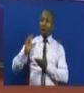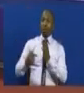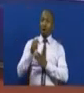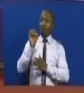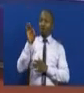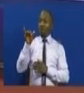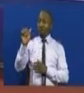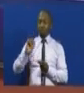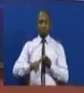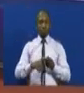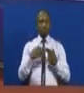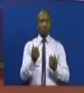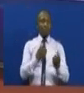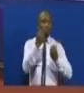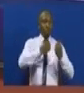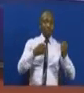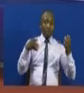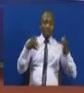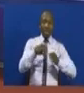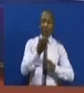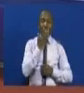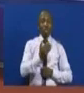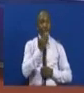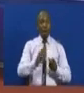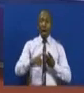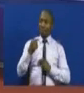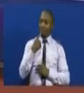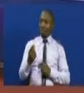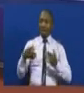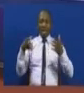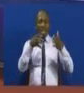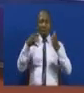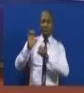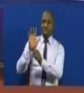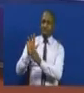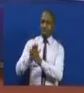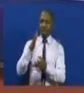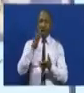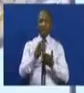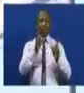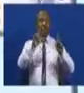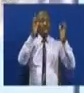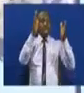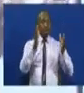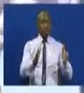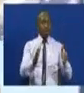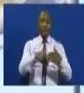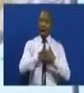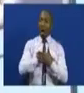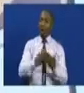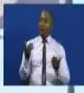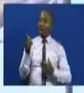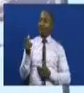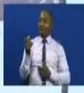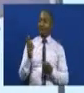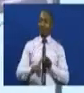FIFA. Akiongea TBC, mkurugenzi wa timu ya Mtibwa Sugar Jamal Basel amesema vilabu vingi hasa vya ligi kuu hawana fedha na